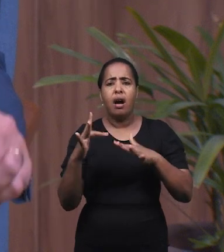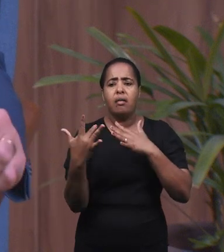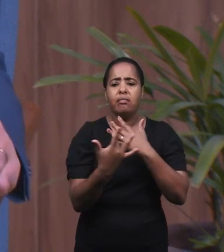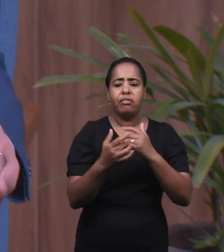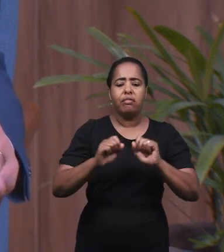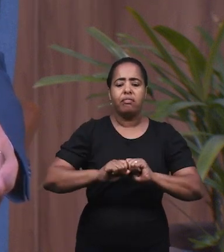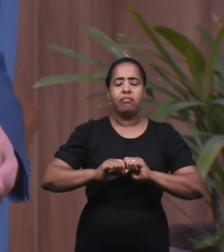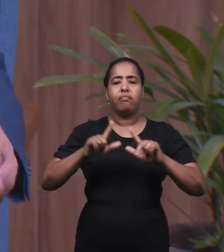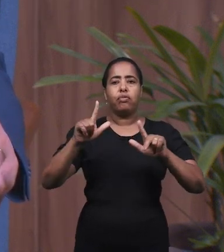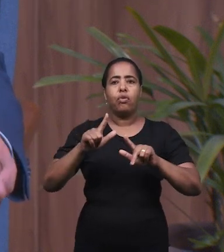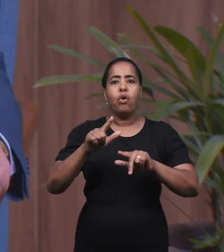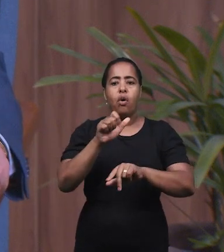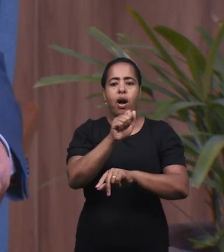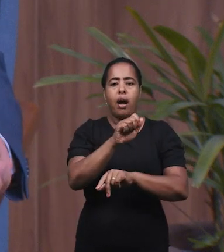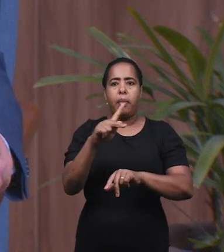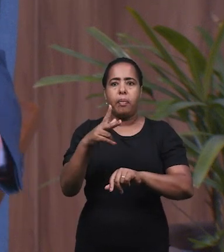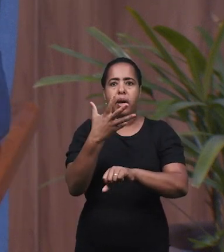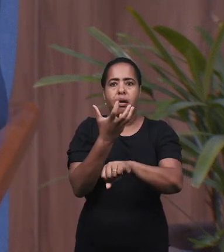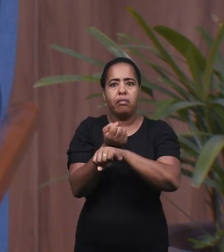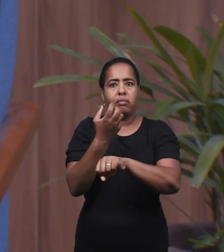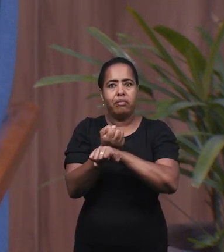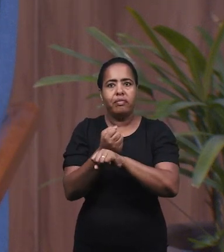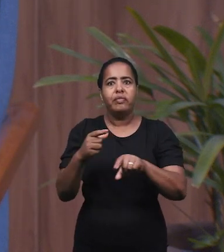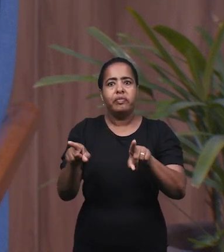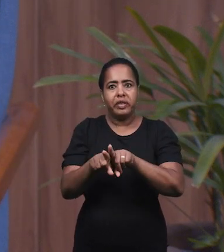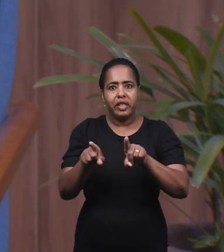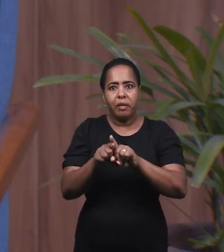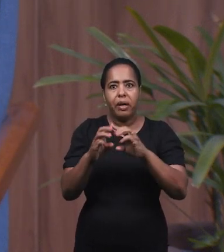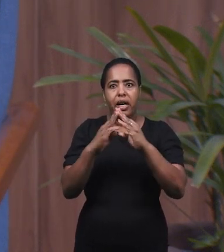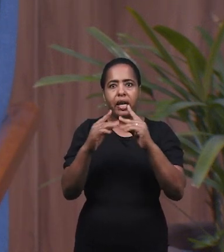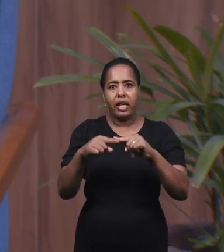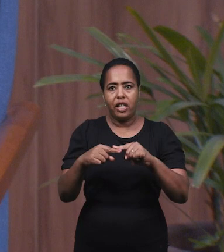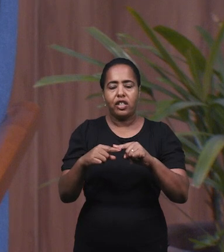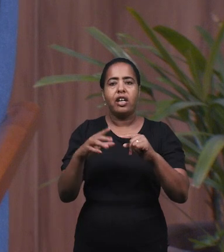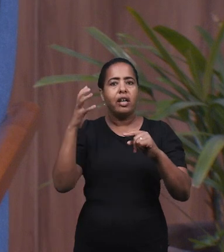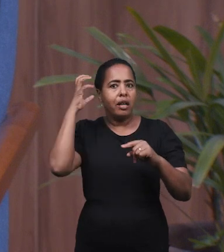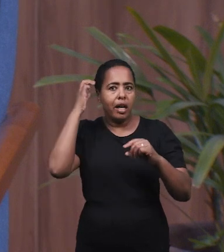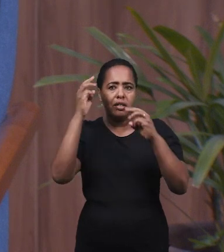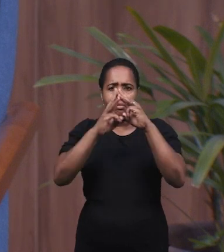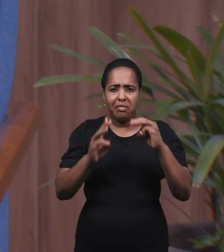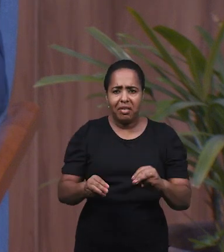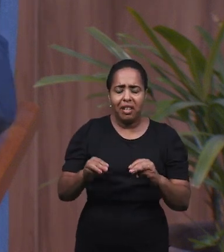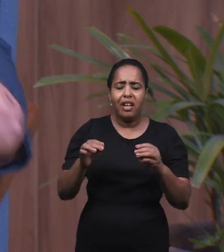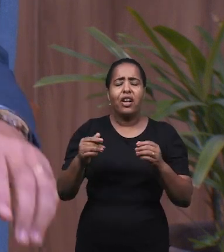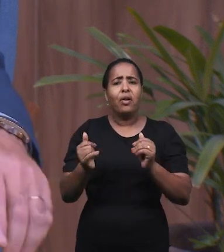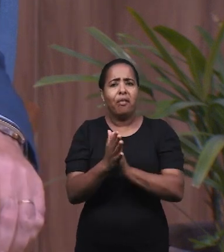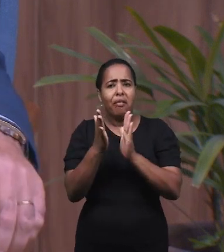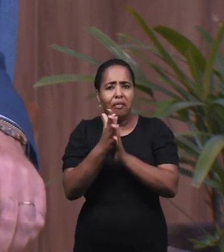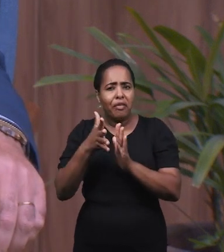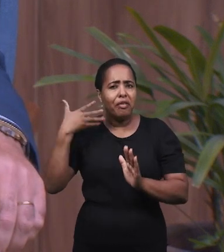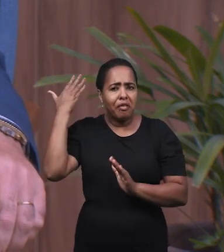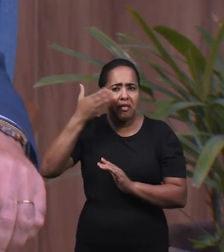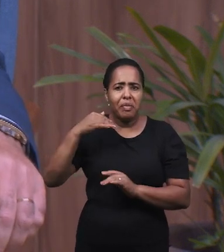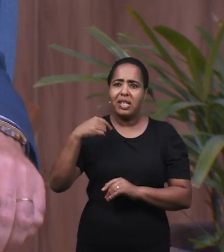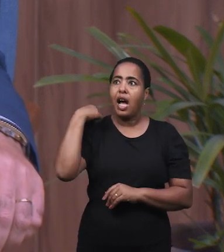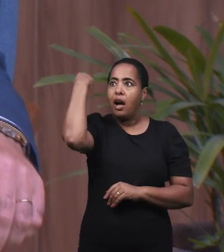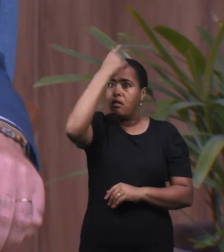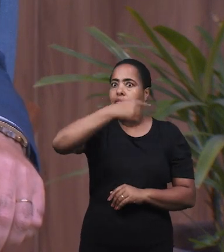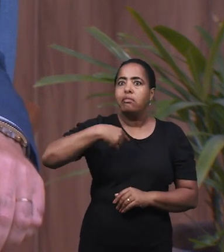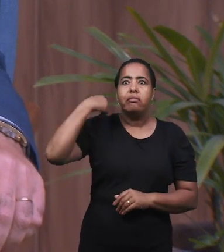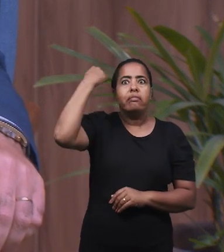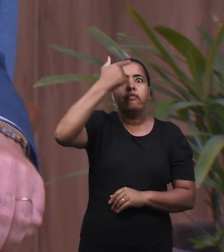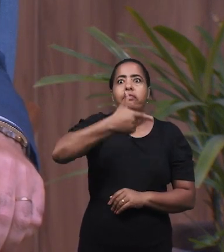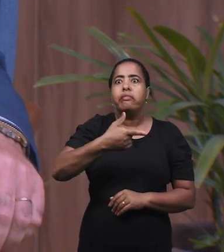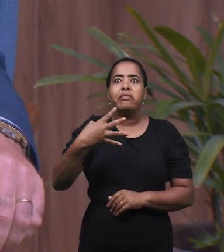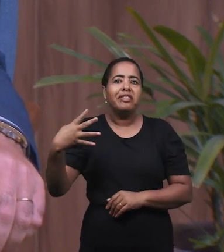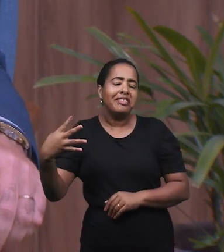téléchargez les applications de l'Église chrétienne Maranatha et de la radio Manaïm. C'est une radio web que nous avons. Écoutez des messages